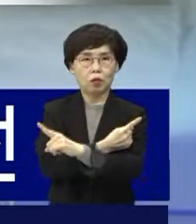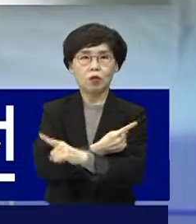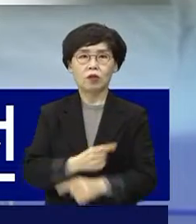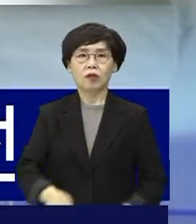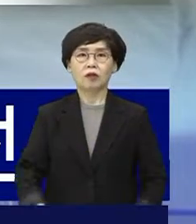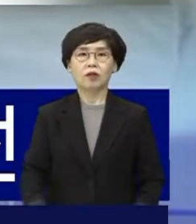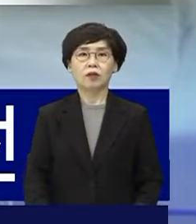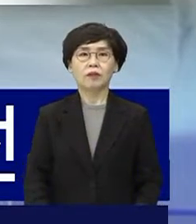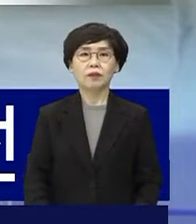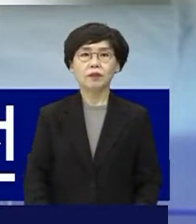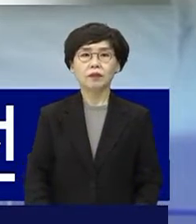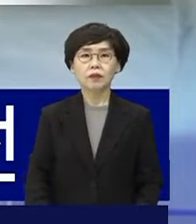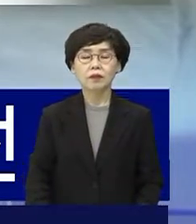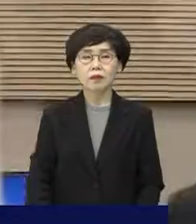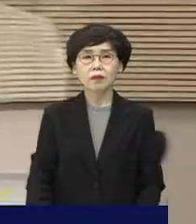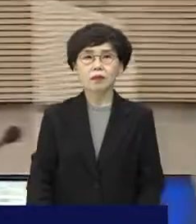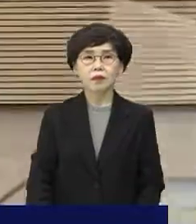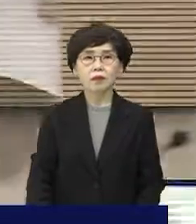김경희 기자입니다.